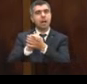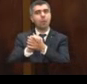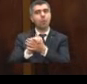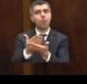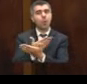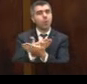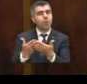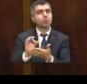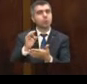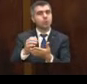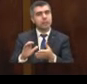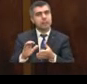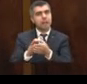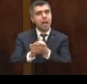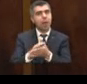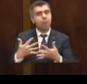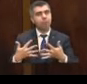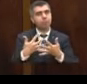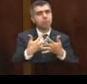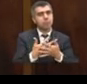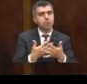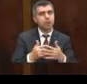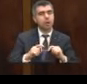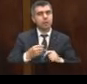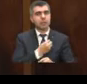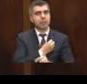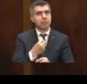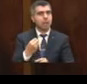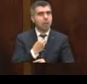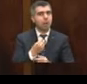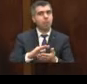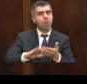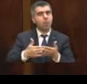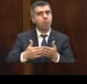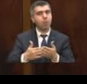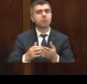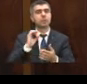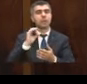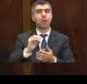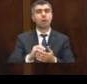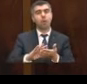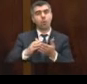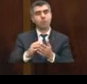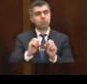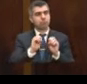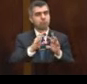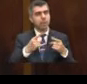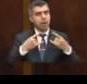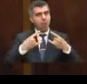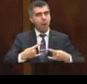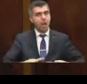السلطات العمومية والترابية والمؤسسات الصحية من خلال أدوارها في مجال حفظ الصحة والنظافة وضمان